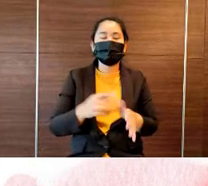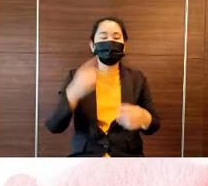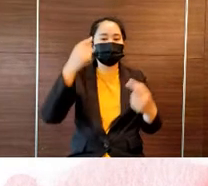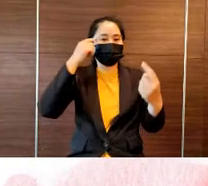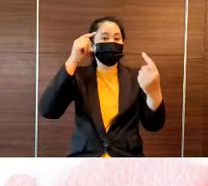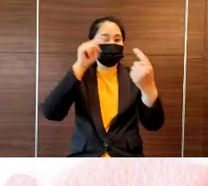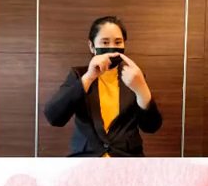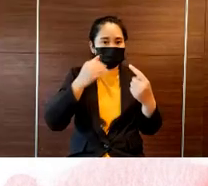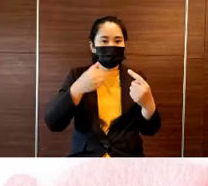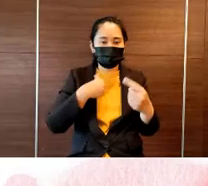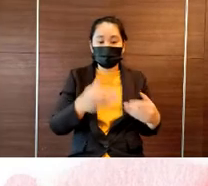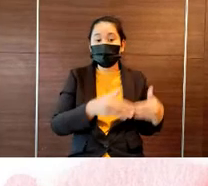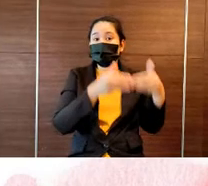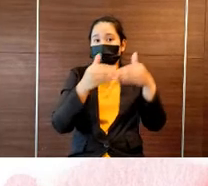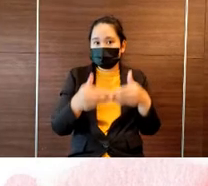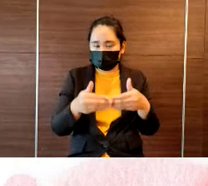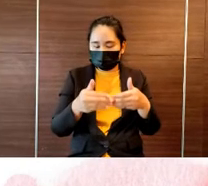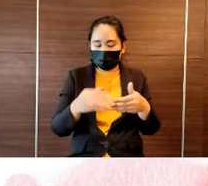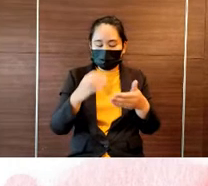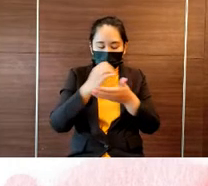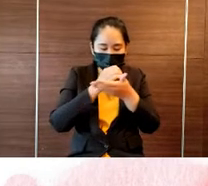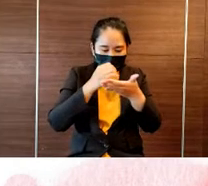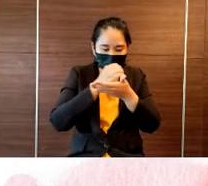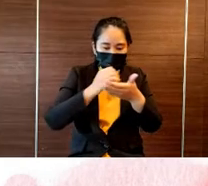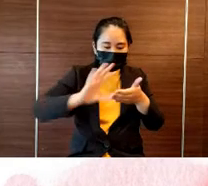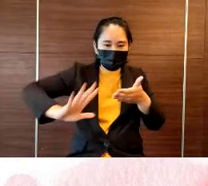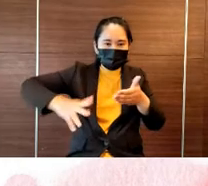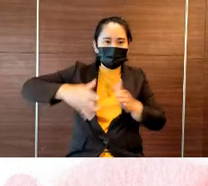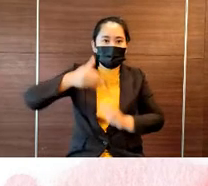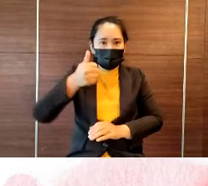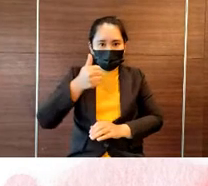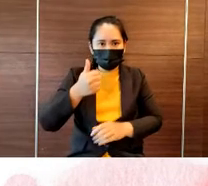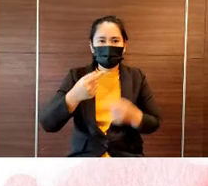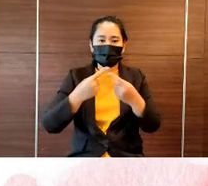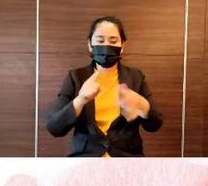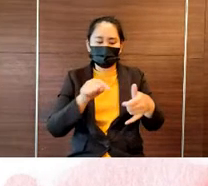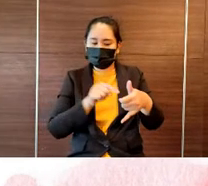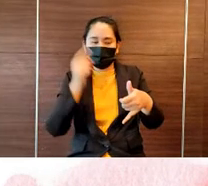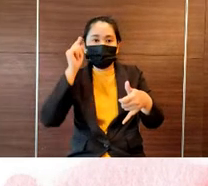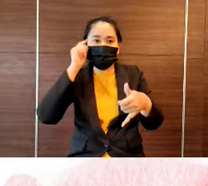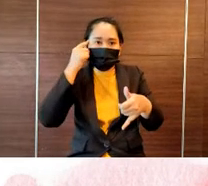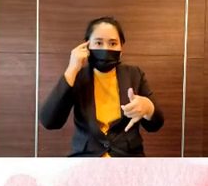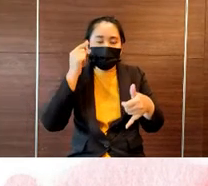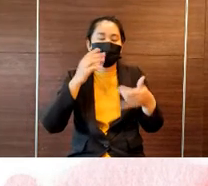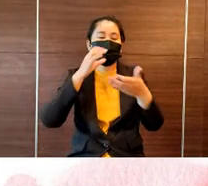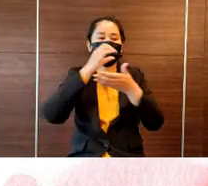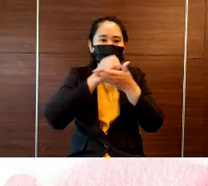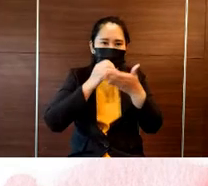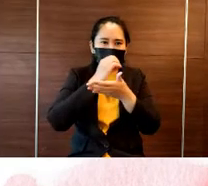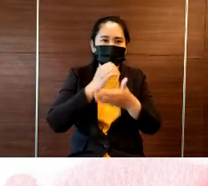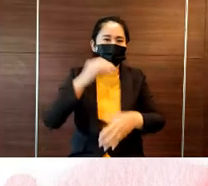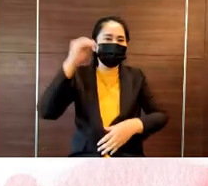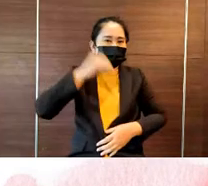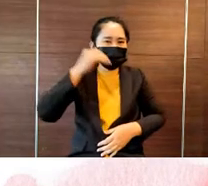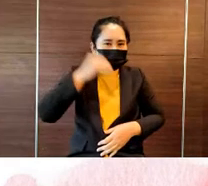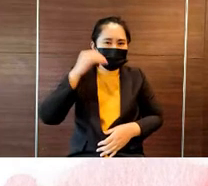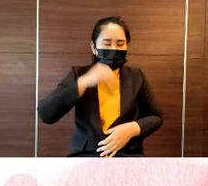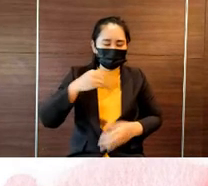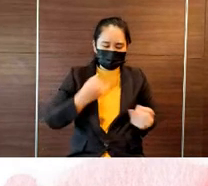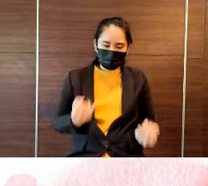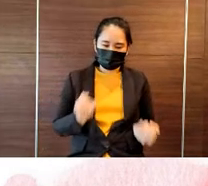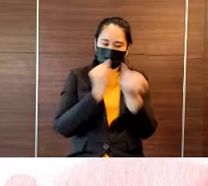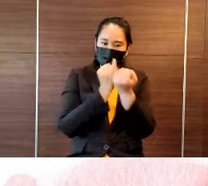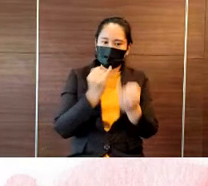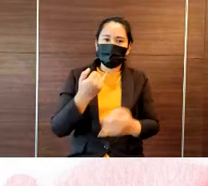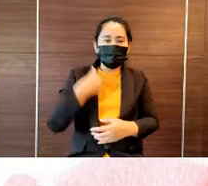เป้าให้คนเข้าสู่การบำบัดเนาะให้หายเนาะโดยที่ไม่ได้รู้ว่าคนนั้นเนี่ยเขาใช้ยาทุกวันหรือเปล่าเขาติดหรือเปล่าเข